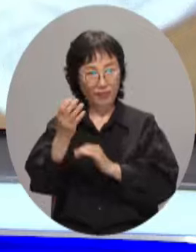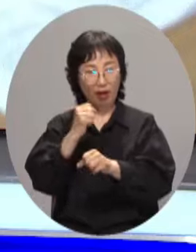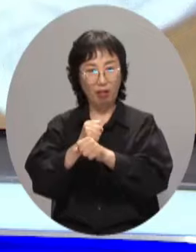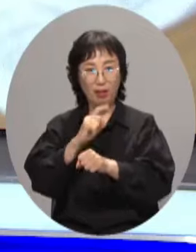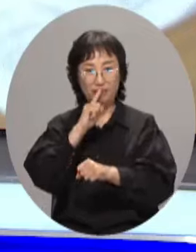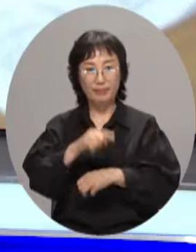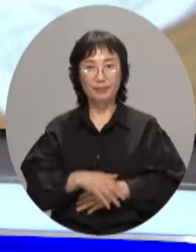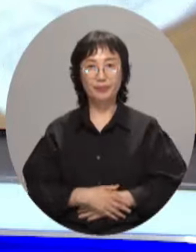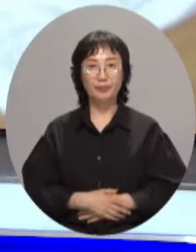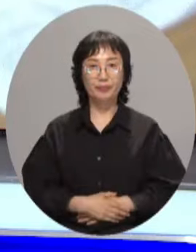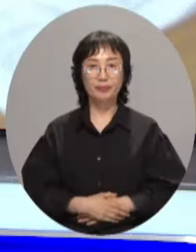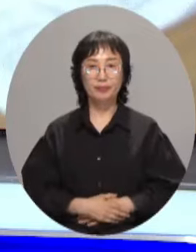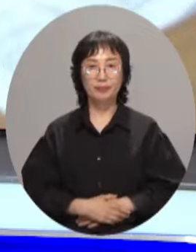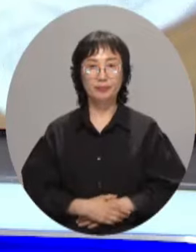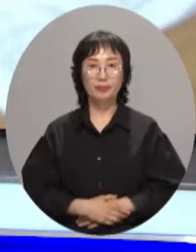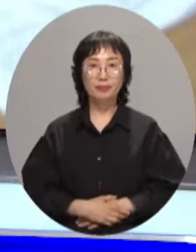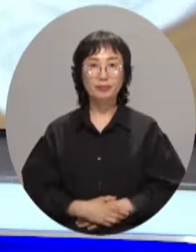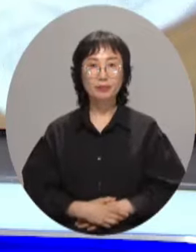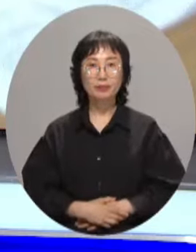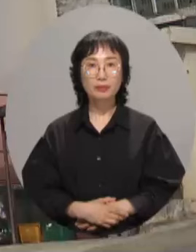취재했습니다.